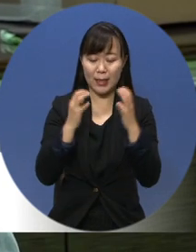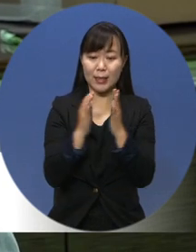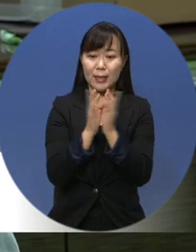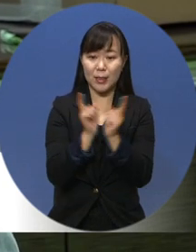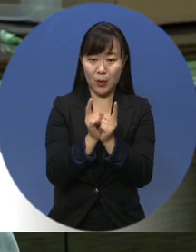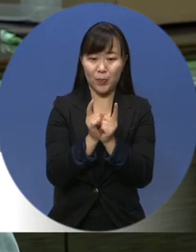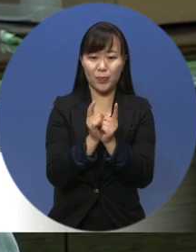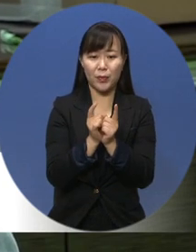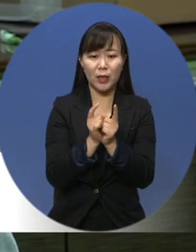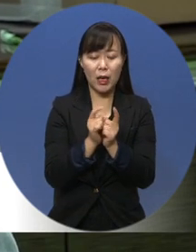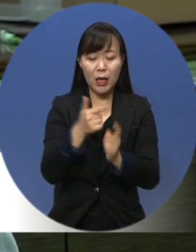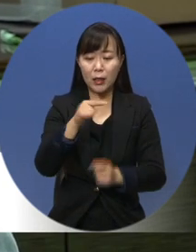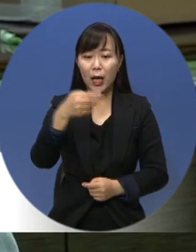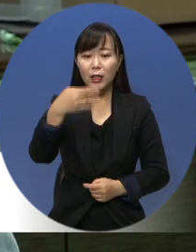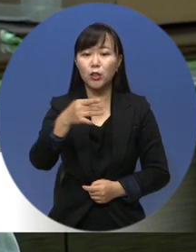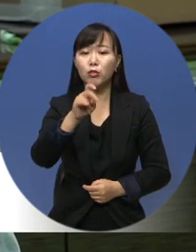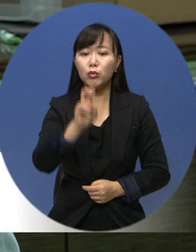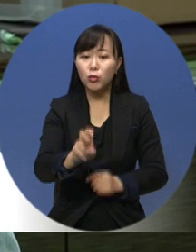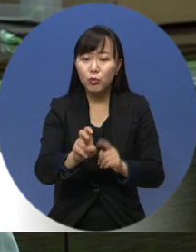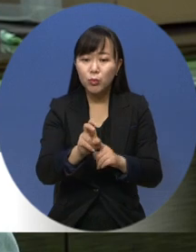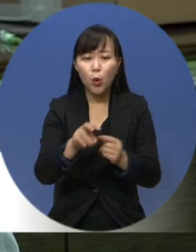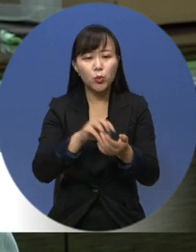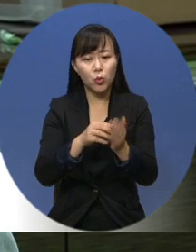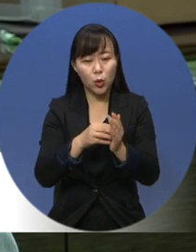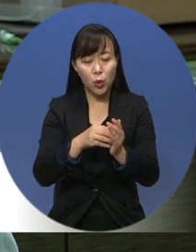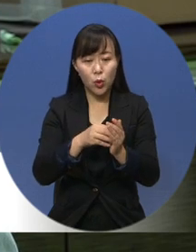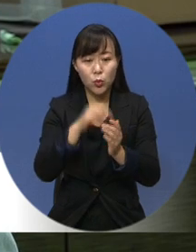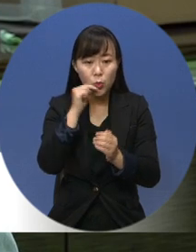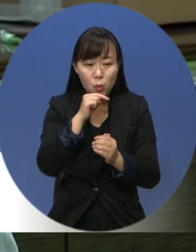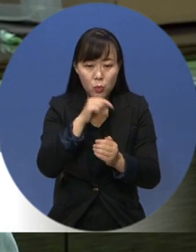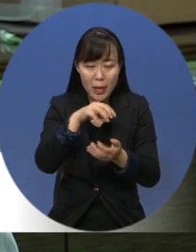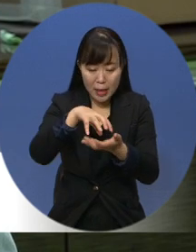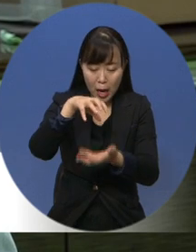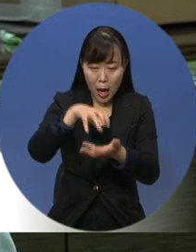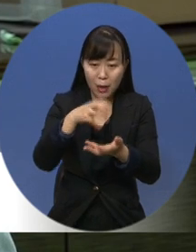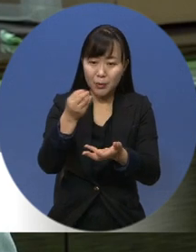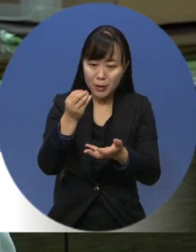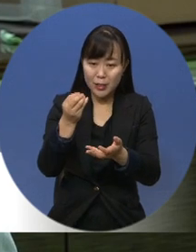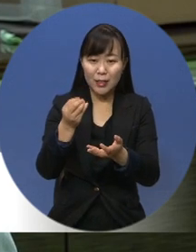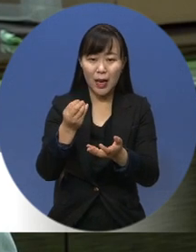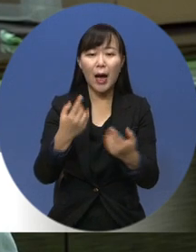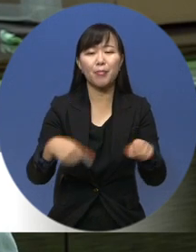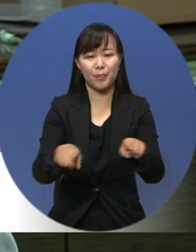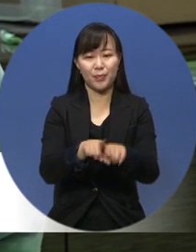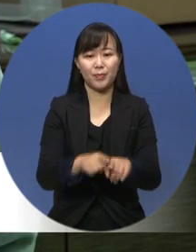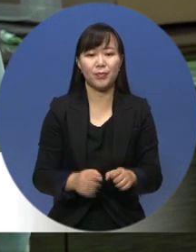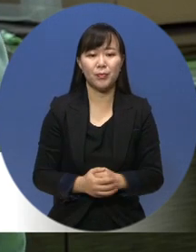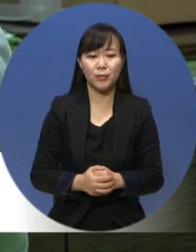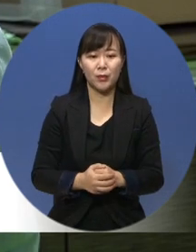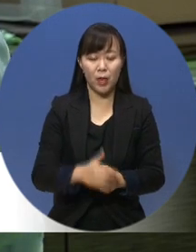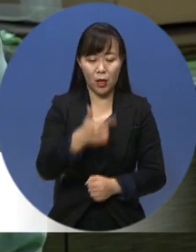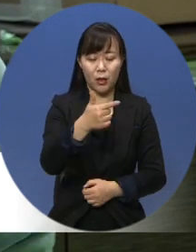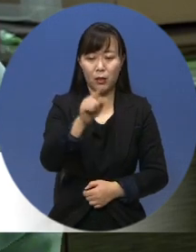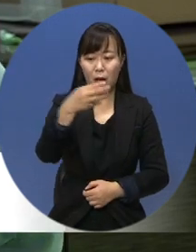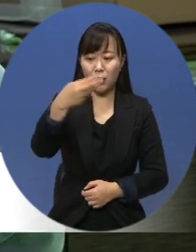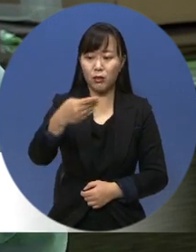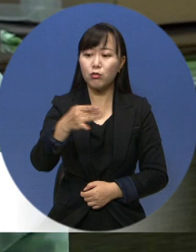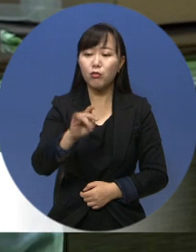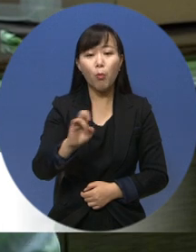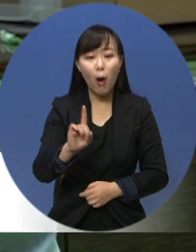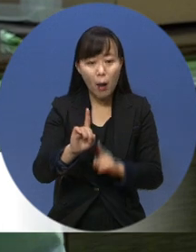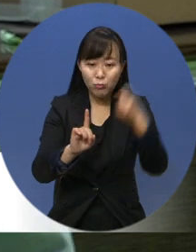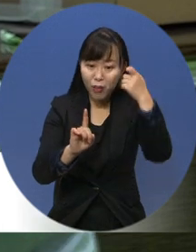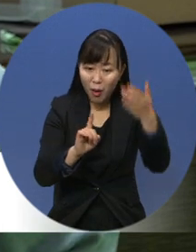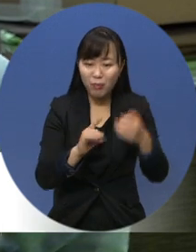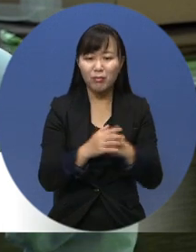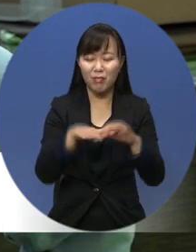직접 나트륨이 어느 정도 들어있는, 직접 소금의 양이 어느 정도인지 측정도 같이 하거든요. 나트륨 하면 물어보면, 나트륨 하면